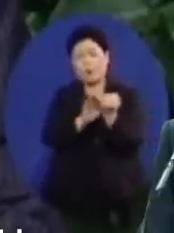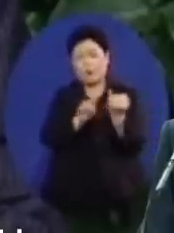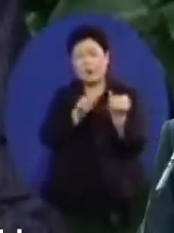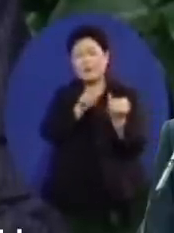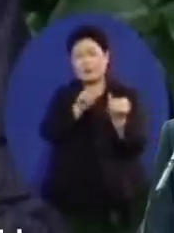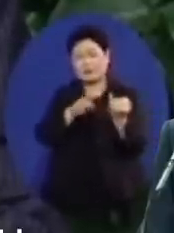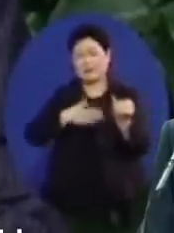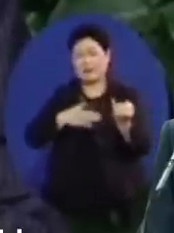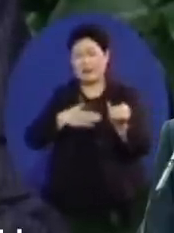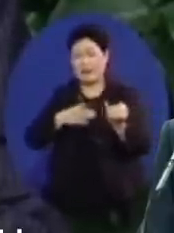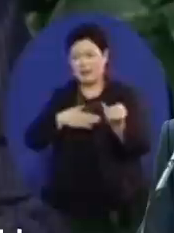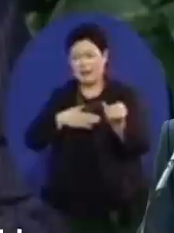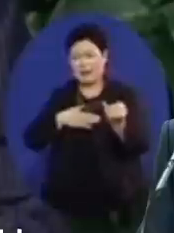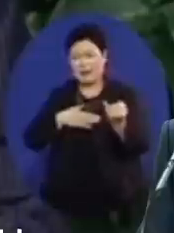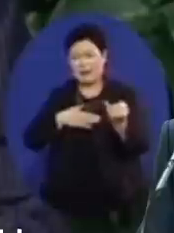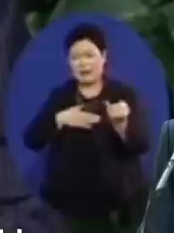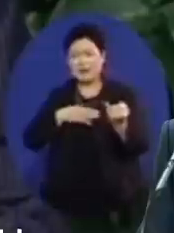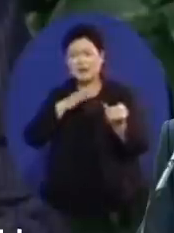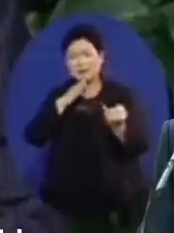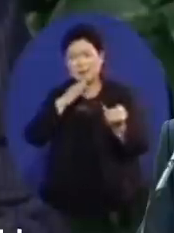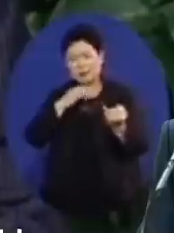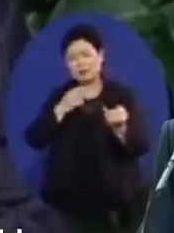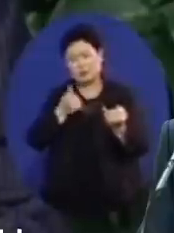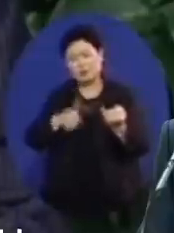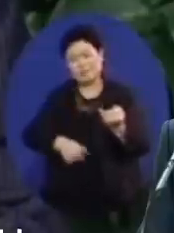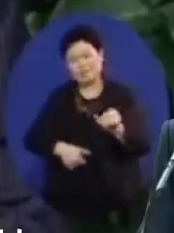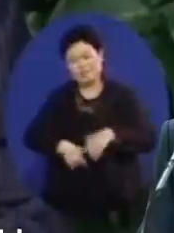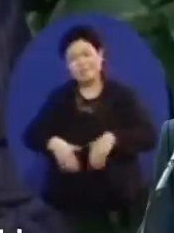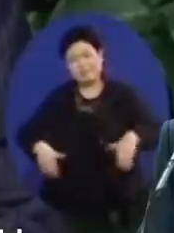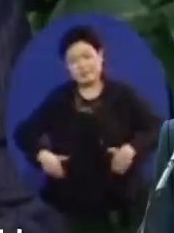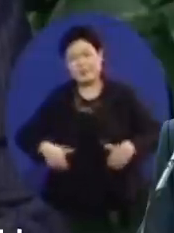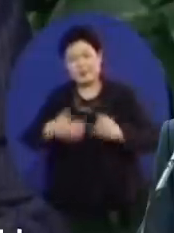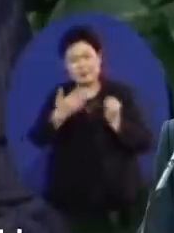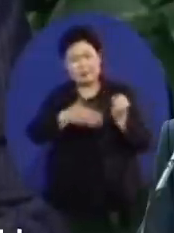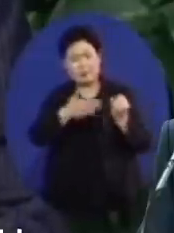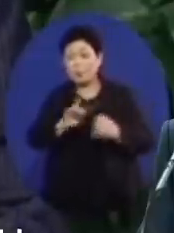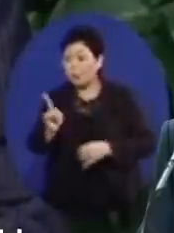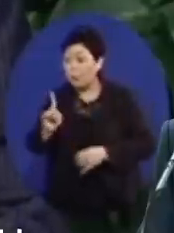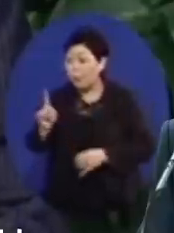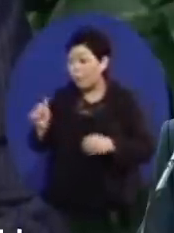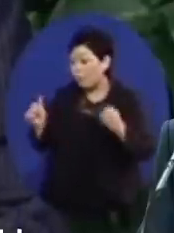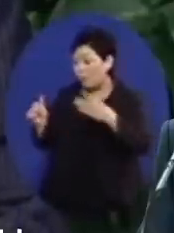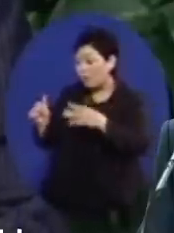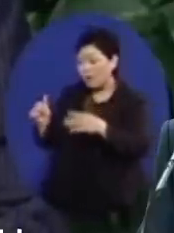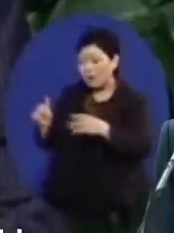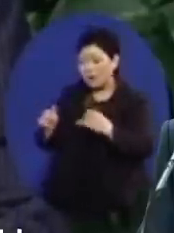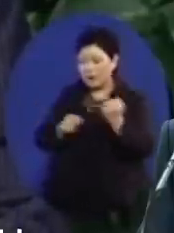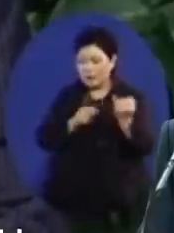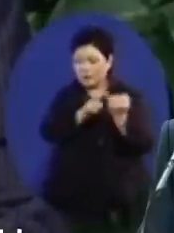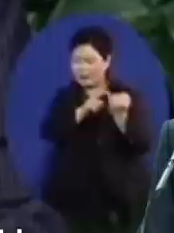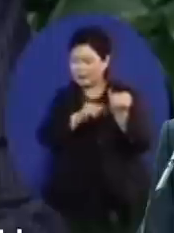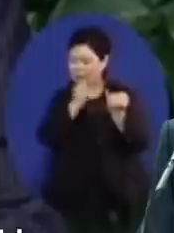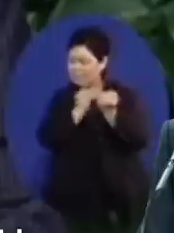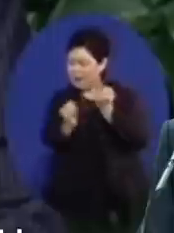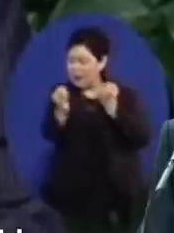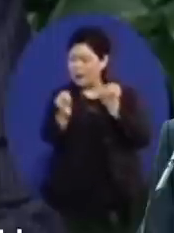당신 나에게 호의를 베풀어 주십시오. 뭐요? 당신 절세 미인